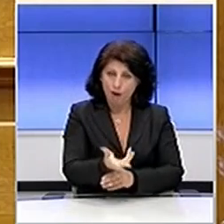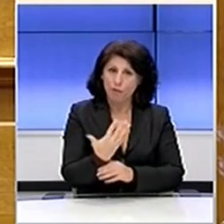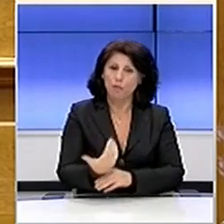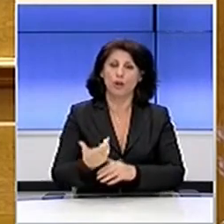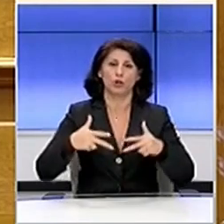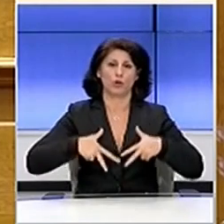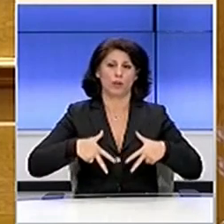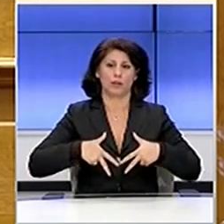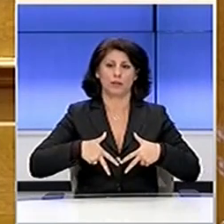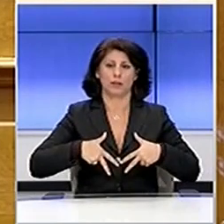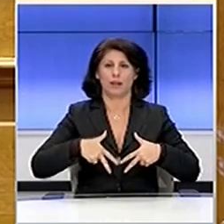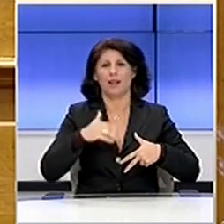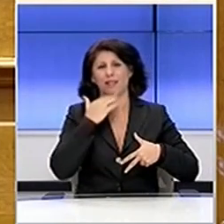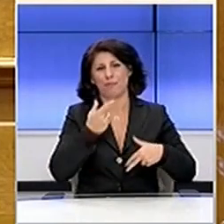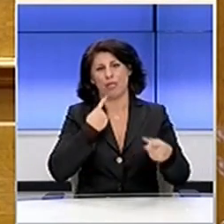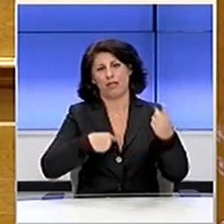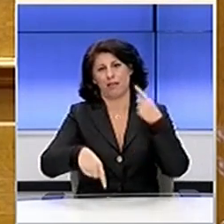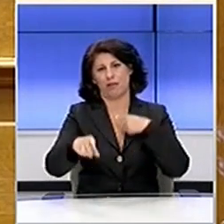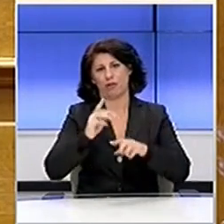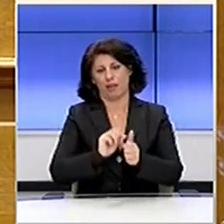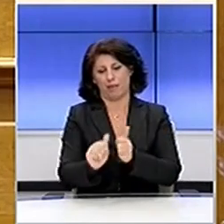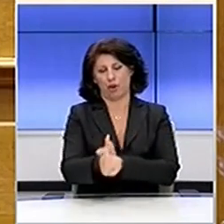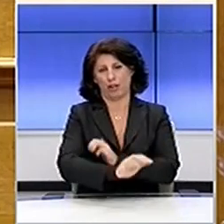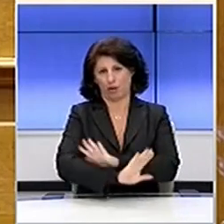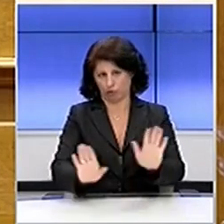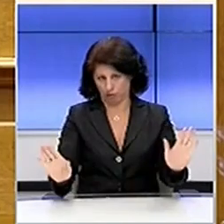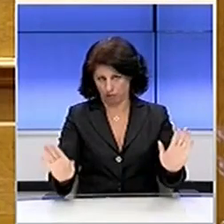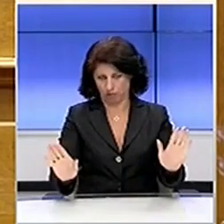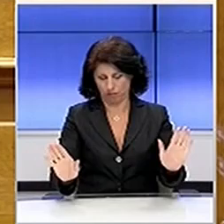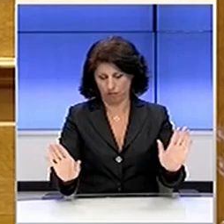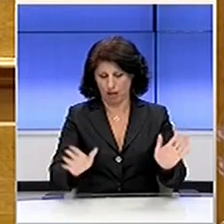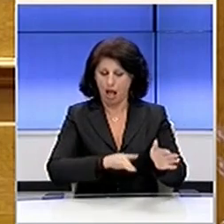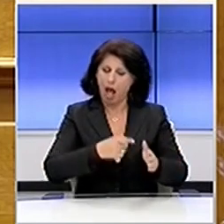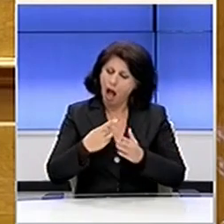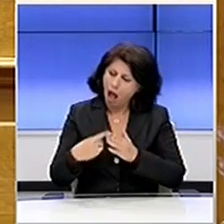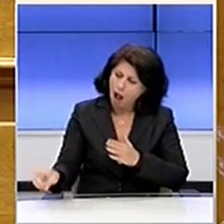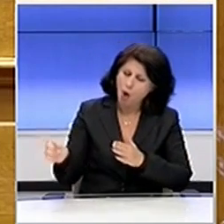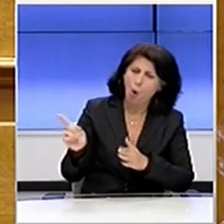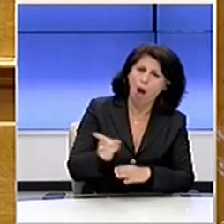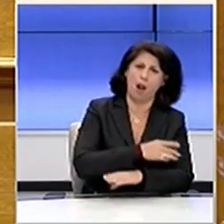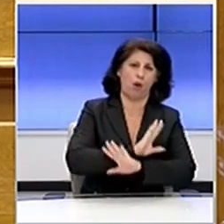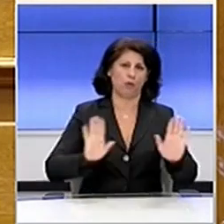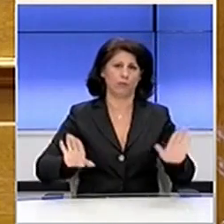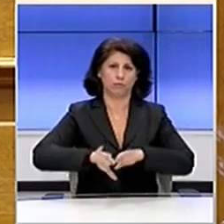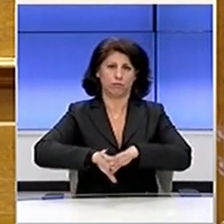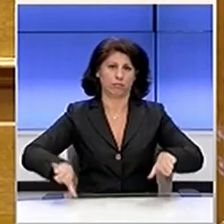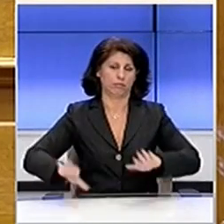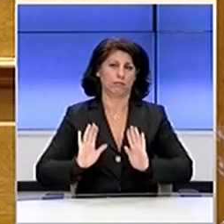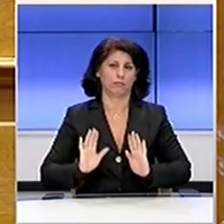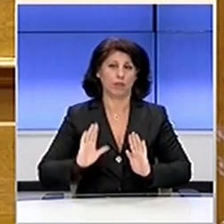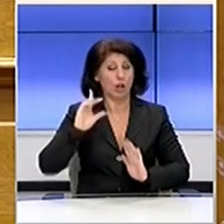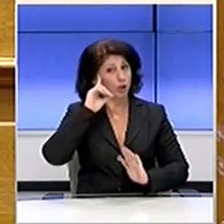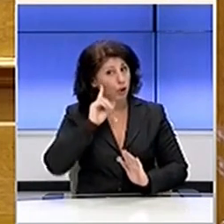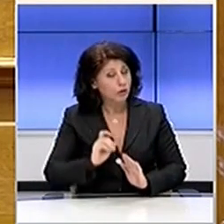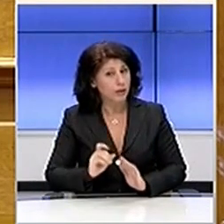δεν μπορεί να είναι άλοθη για τις προτεραιότητές μας. Δυστυχώς και το ξέρουμε, κάποιοι